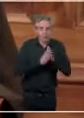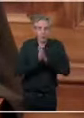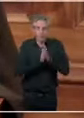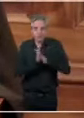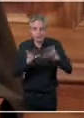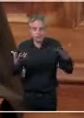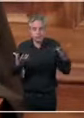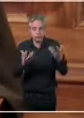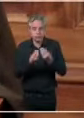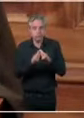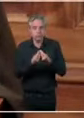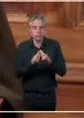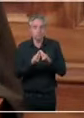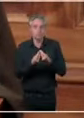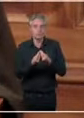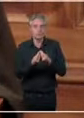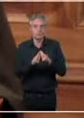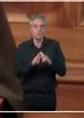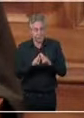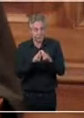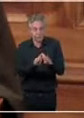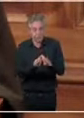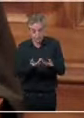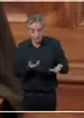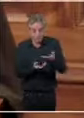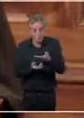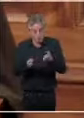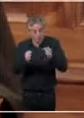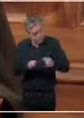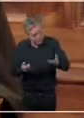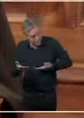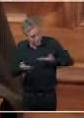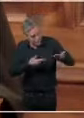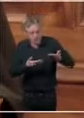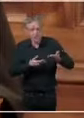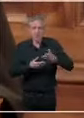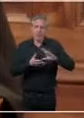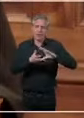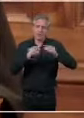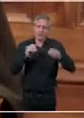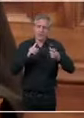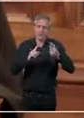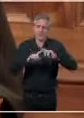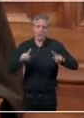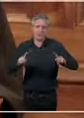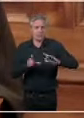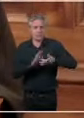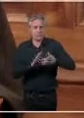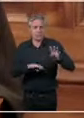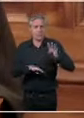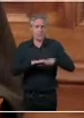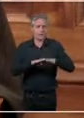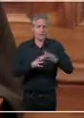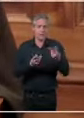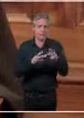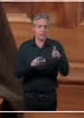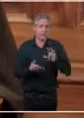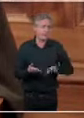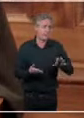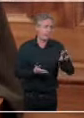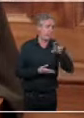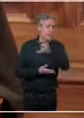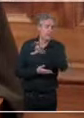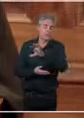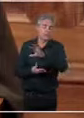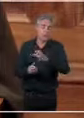de notre territoire et de leur donner des moyens d'agir sous des formes variées et dans tous les quartiers de la ville,